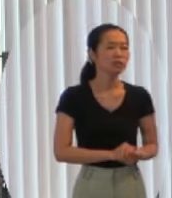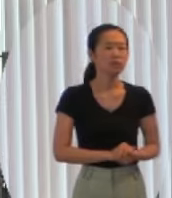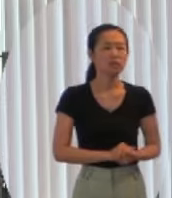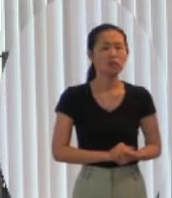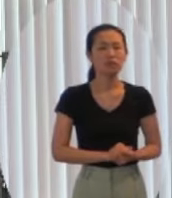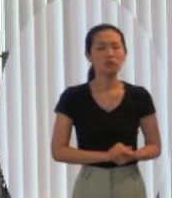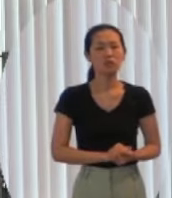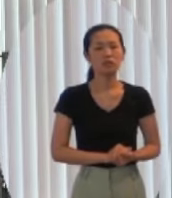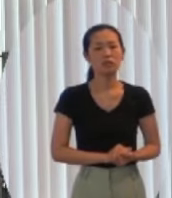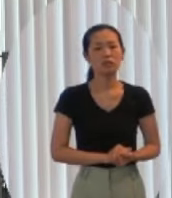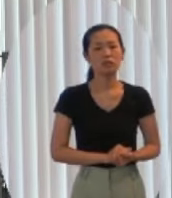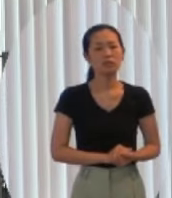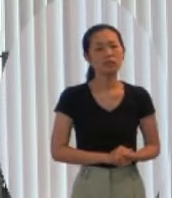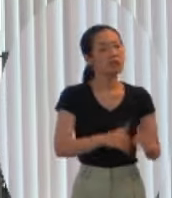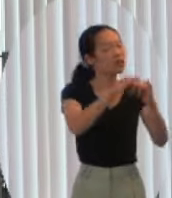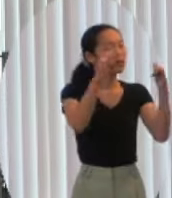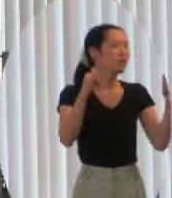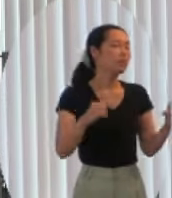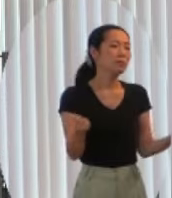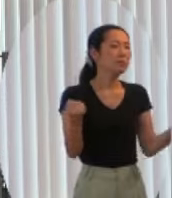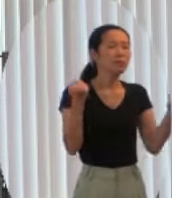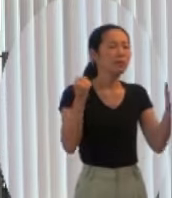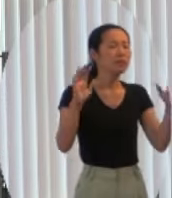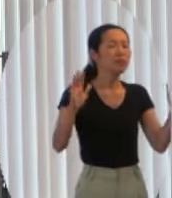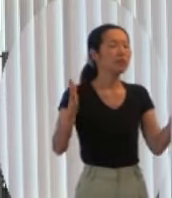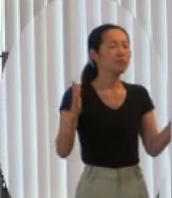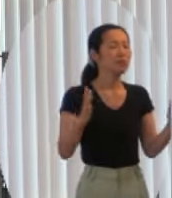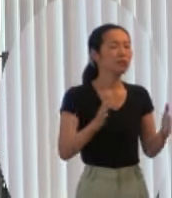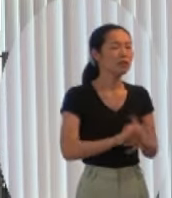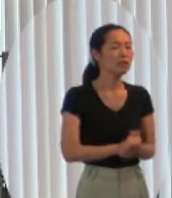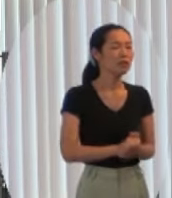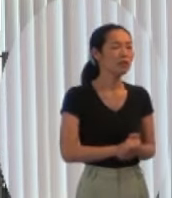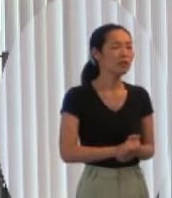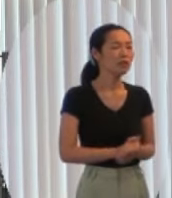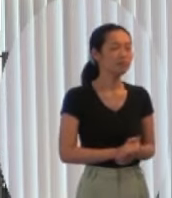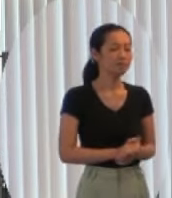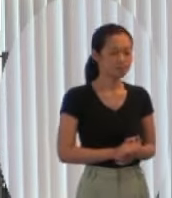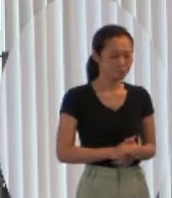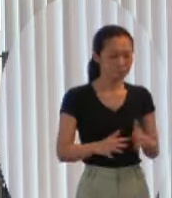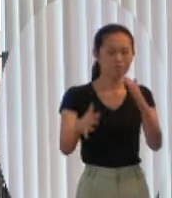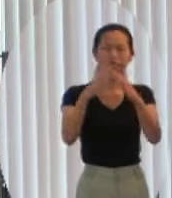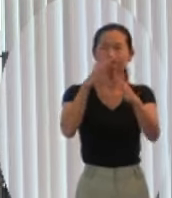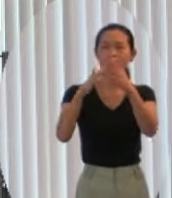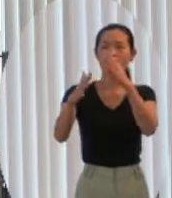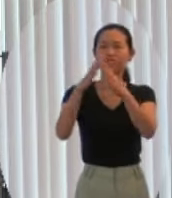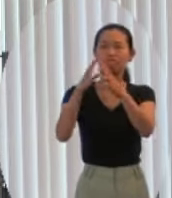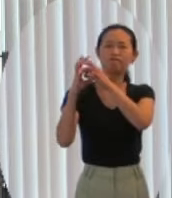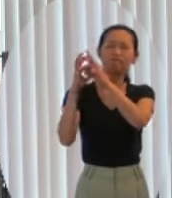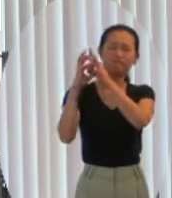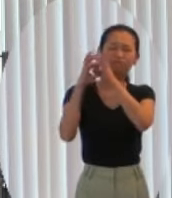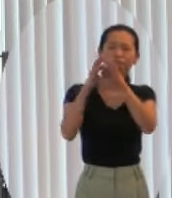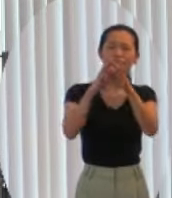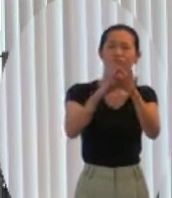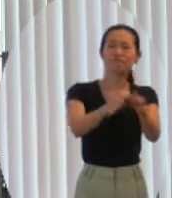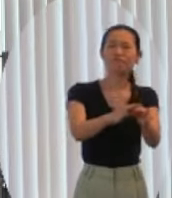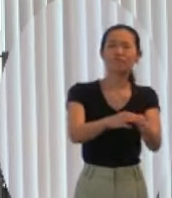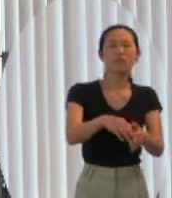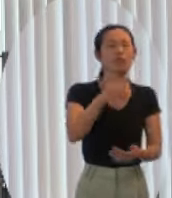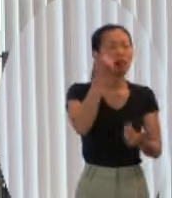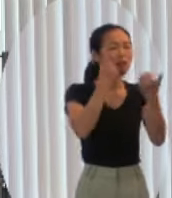って頑張ってもですね、もう無理なんですね。もう暴走してしまって、本当に